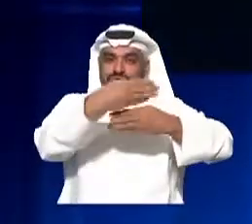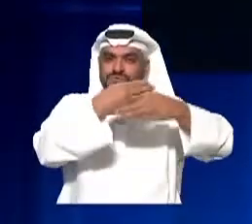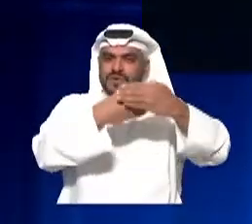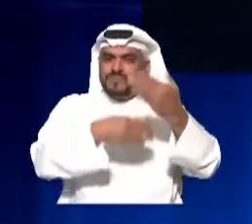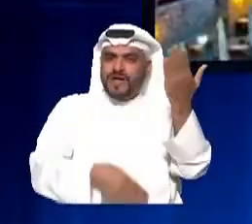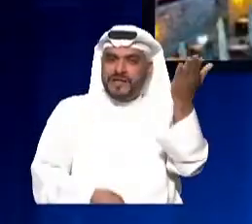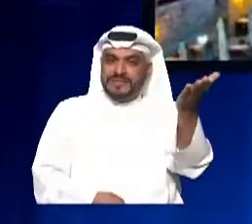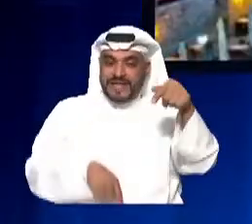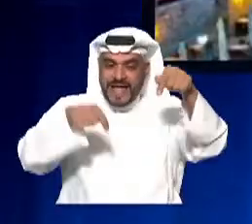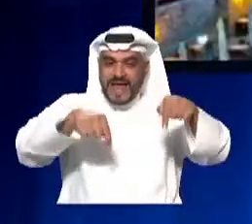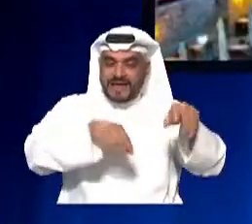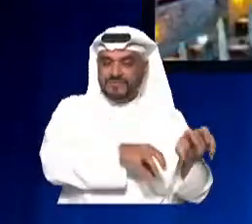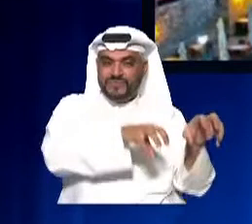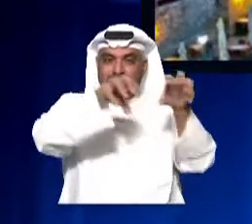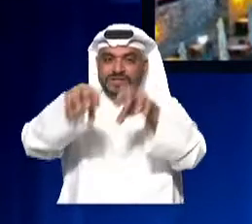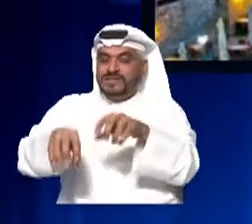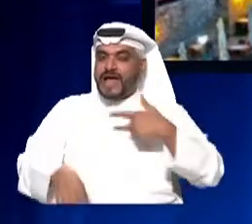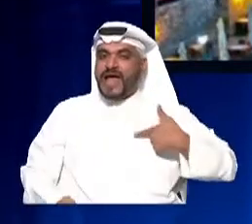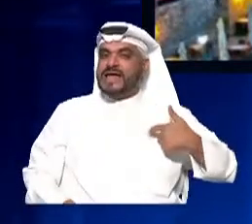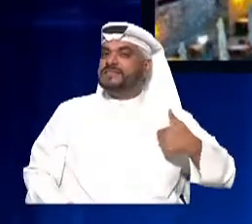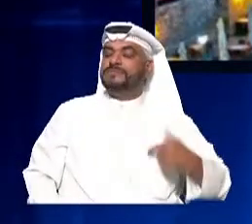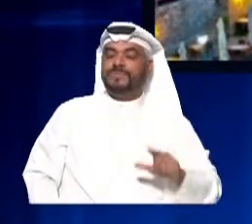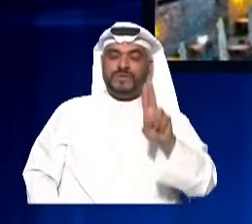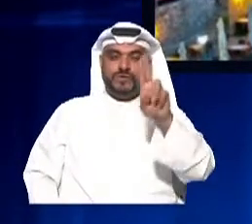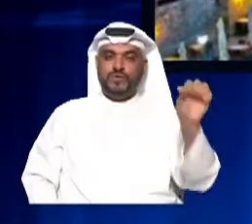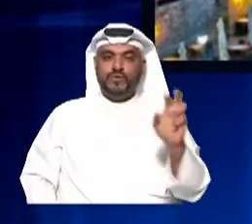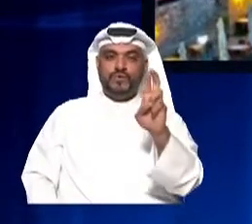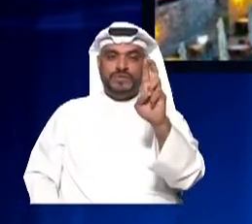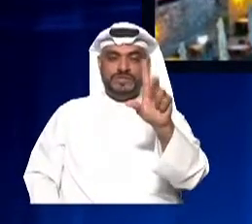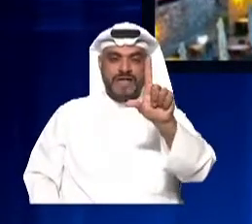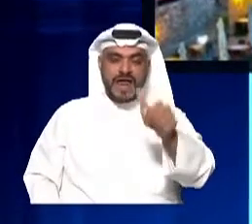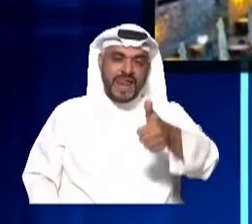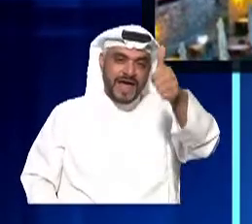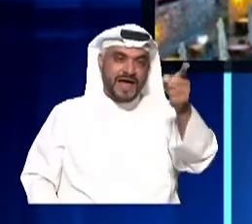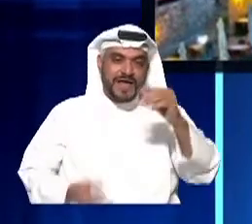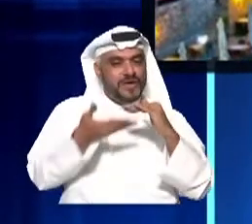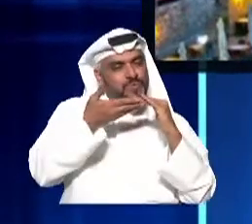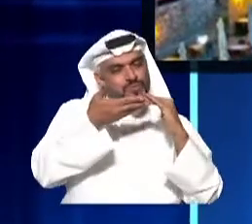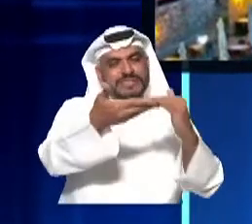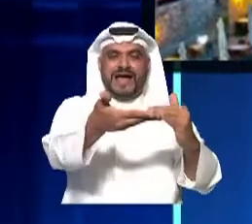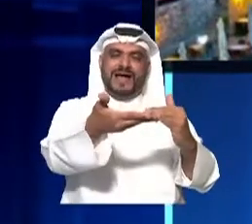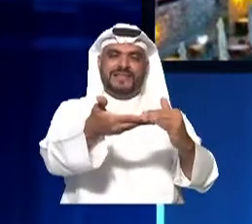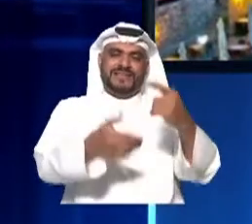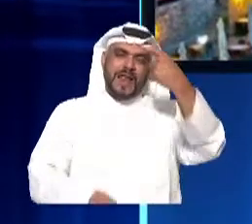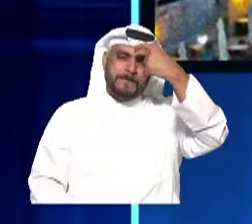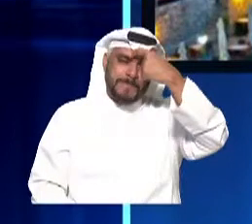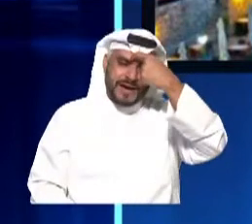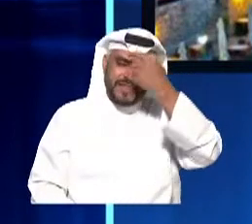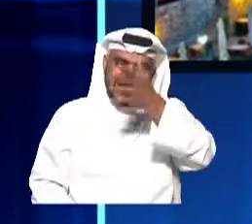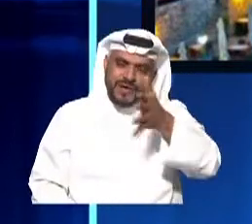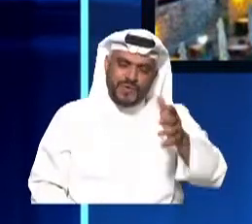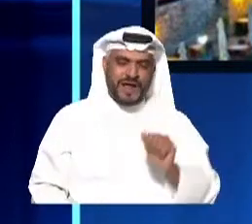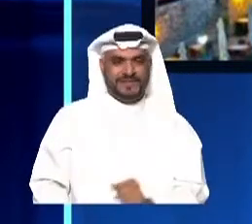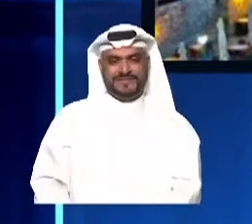سراييفو وحاليا في مقاطعة توزلا، انه يساعد اهالي المرضى على التواصل مع اطفالهم.